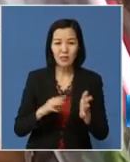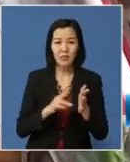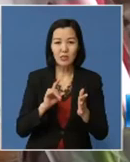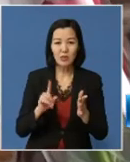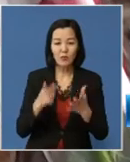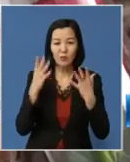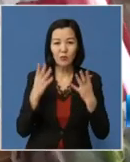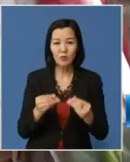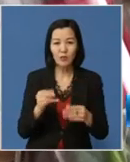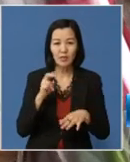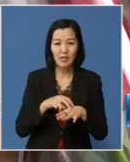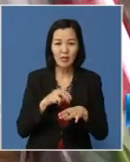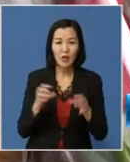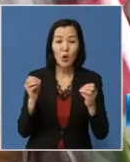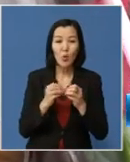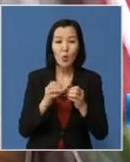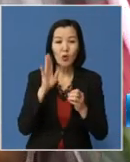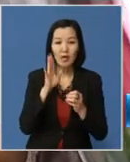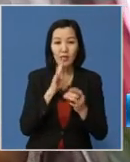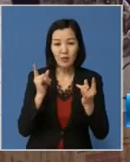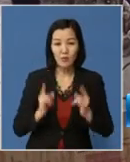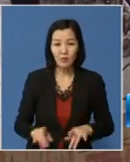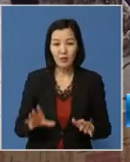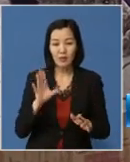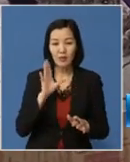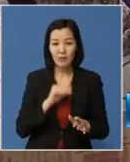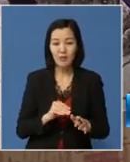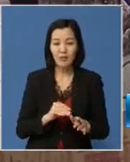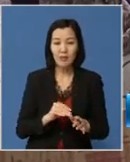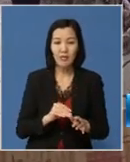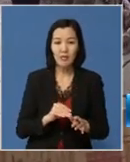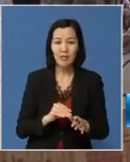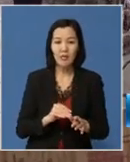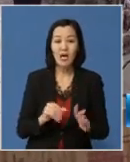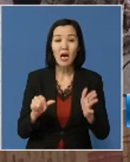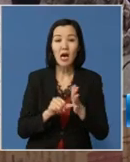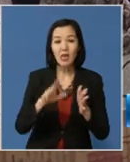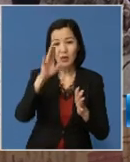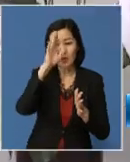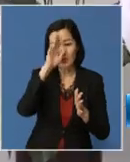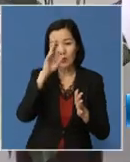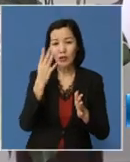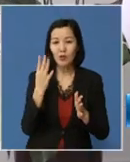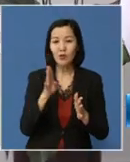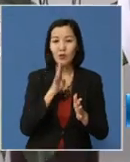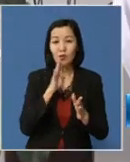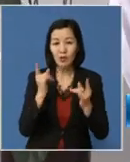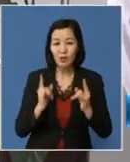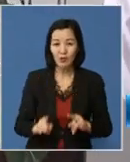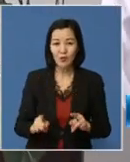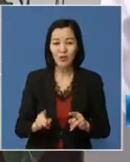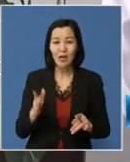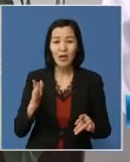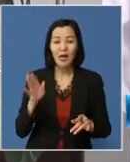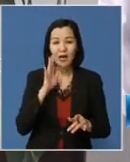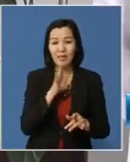де аққалаттылар 10 ананы аман есен босандырып алды. Жарық дүниеге торсық шеке 6 ұл, сүйкімді 4 қыз келді. Қуаныш иелерін